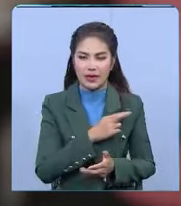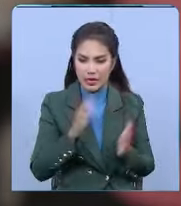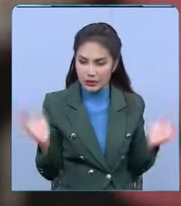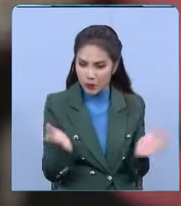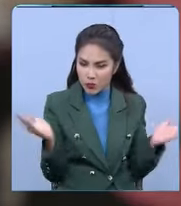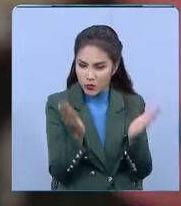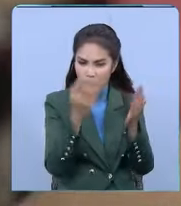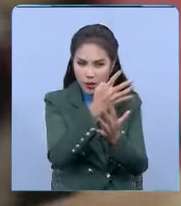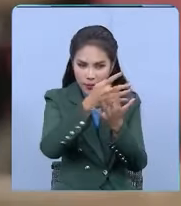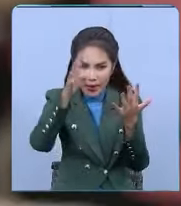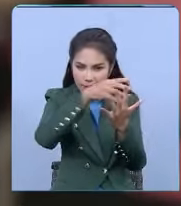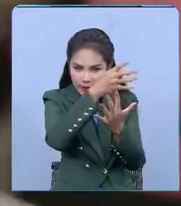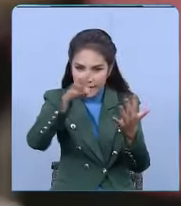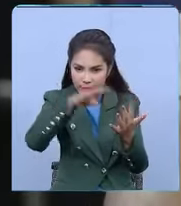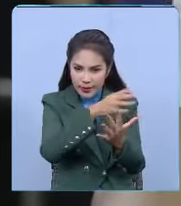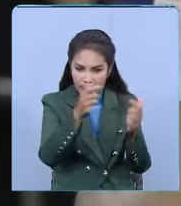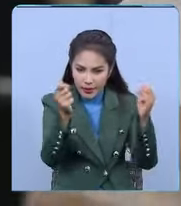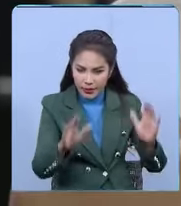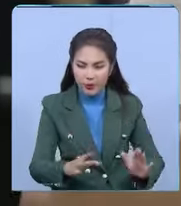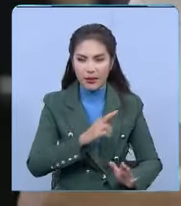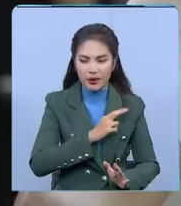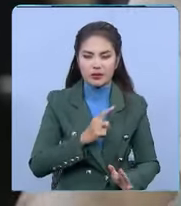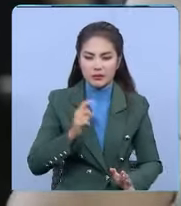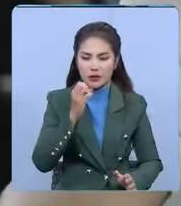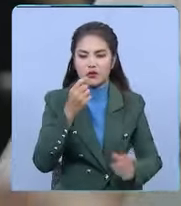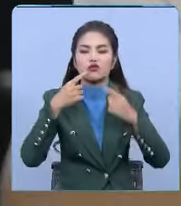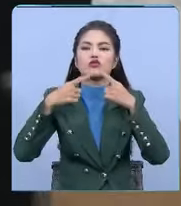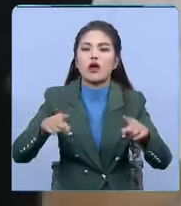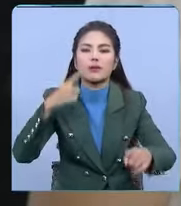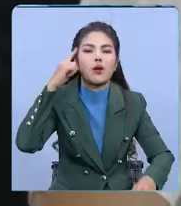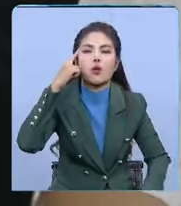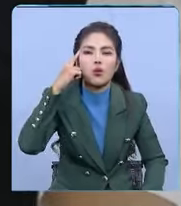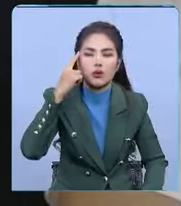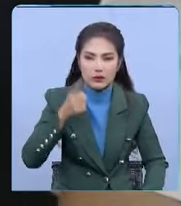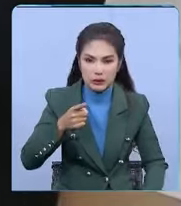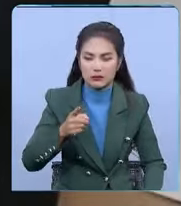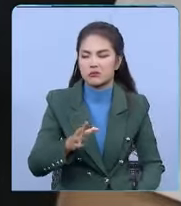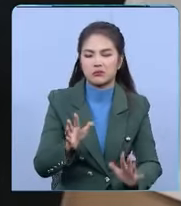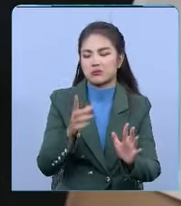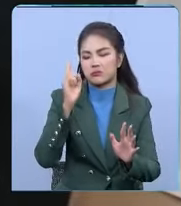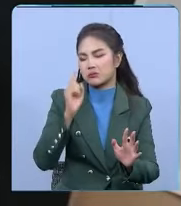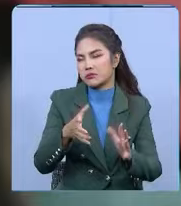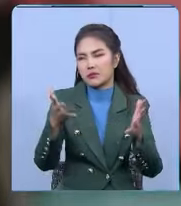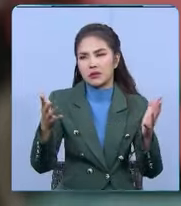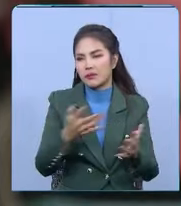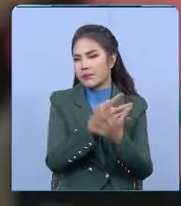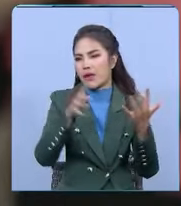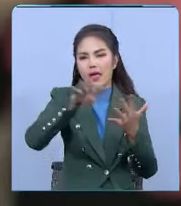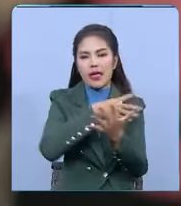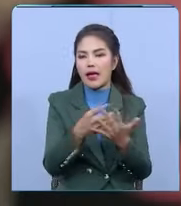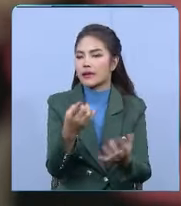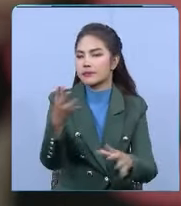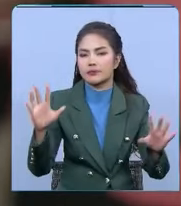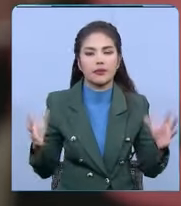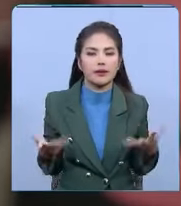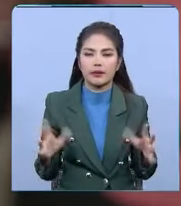ไว้แหละแต่ตอบว่าไม่รู้แล้วก็เลยเป็นการแผนรับลวงพางเพ ื่ อให้เกมออกไปแบบนั้นจริงไหมครับ ไม่จริงครับผมไม่เคยวางแผนอะไรเลย ครับ ไม่เคยว